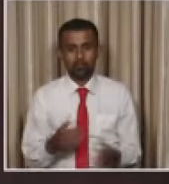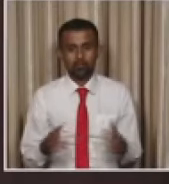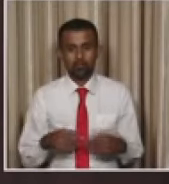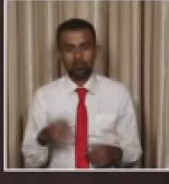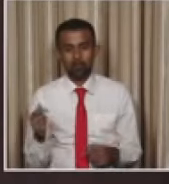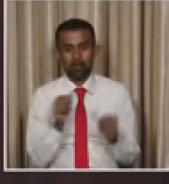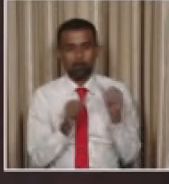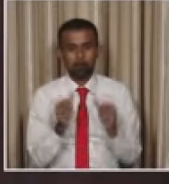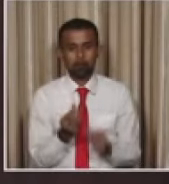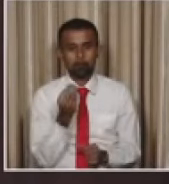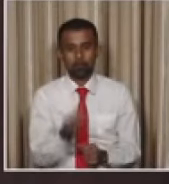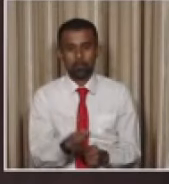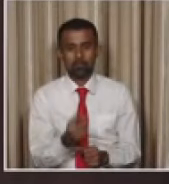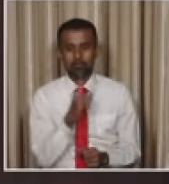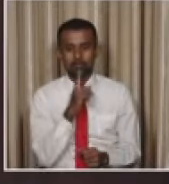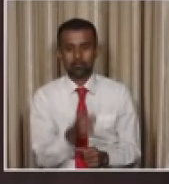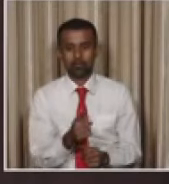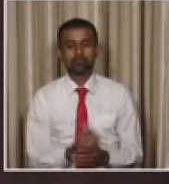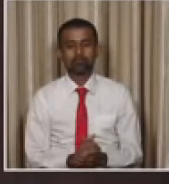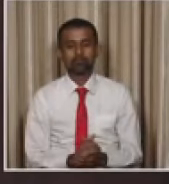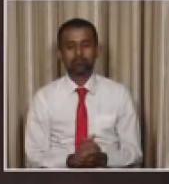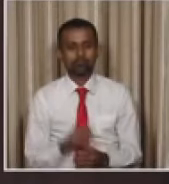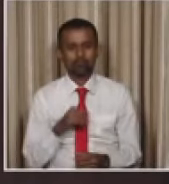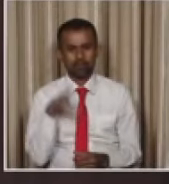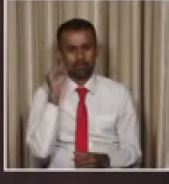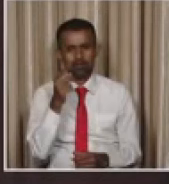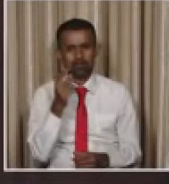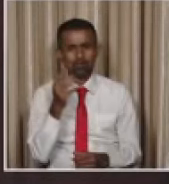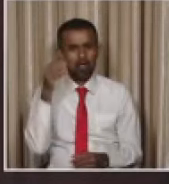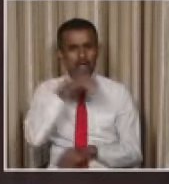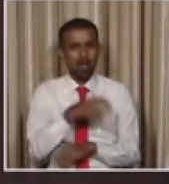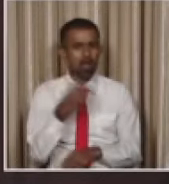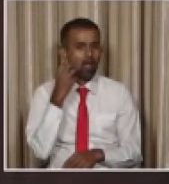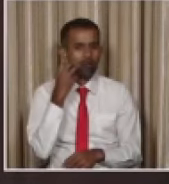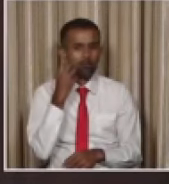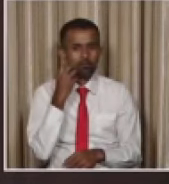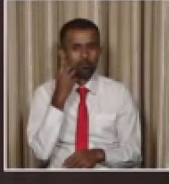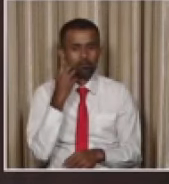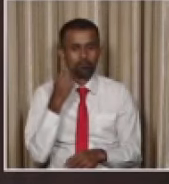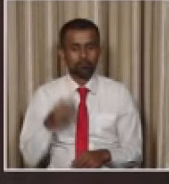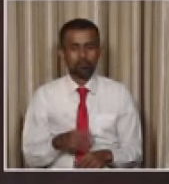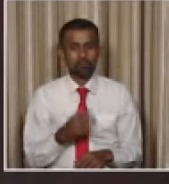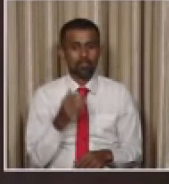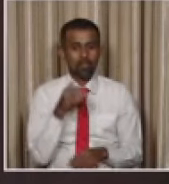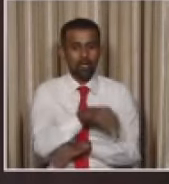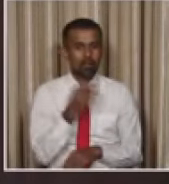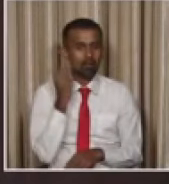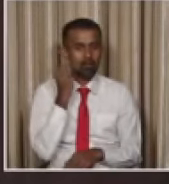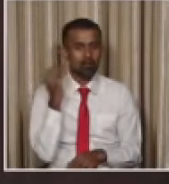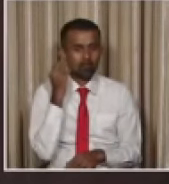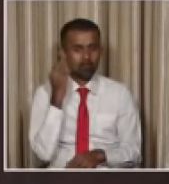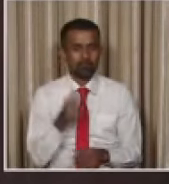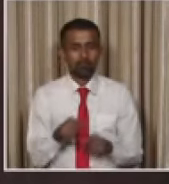Q or Taubeta Kuran Taubeta Kiana. Mata Derina, what Aliakala, other than the Natang, Maitan, Aliakamai Gandhi Maitan.